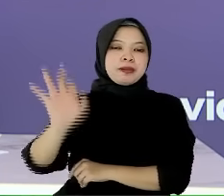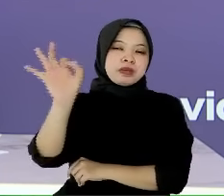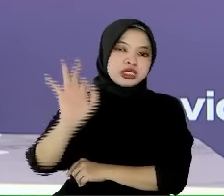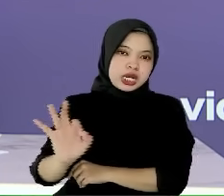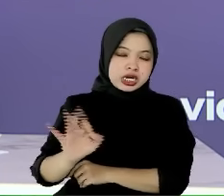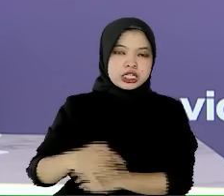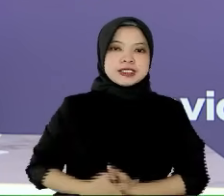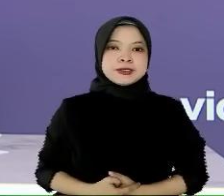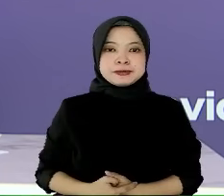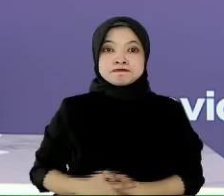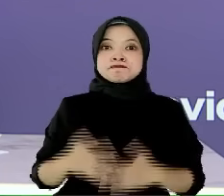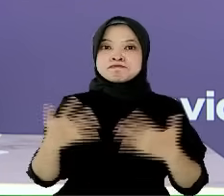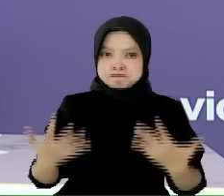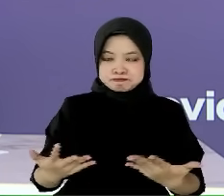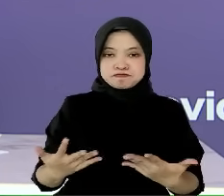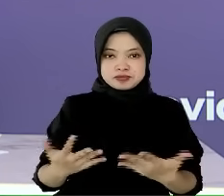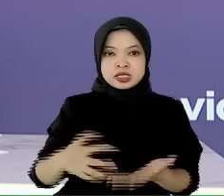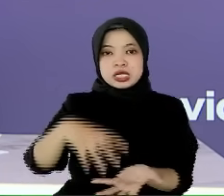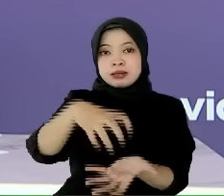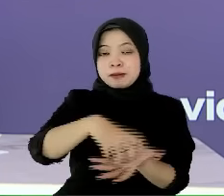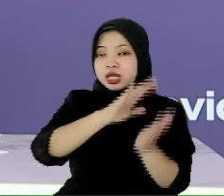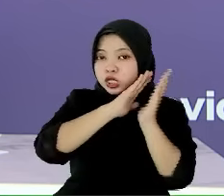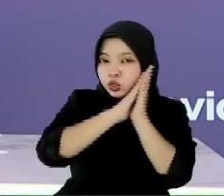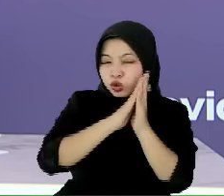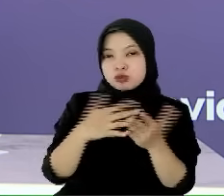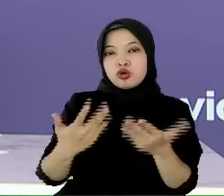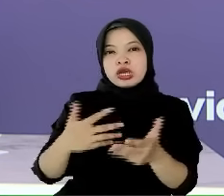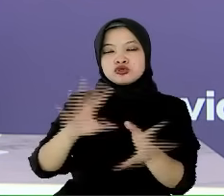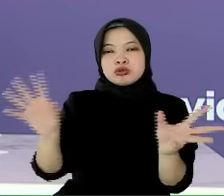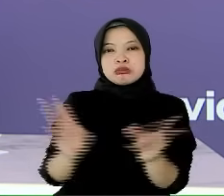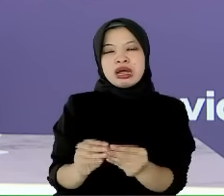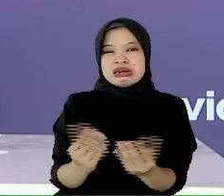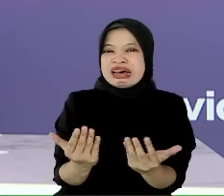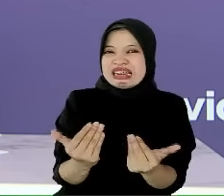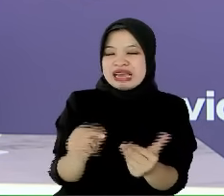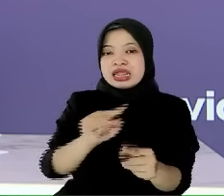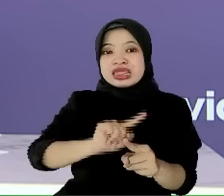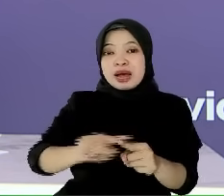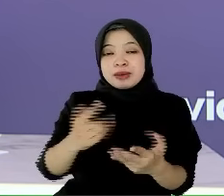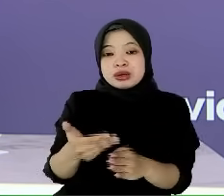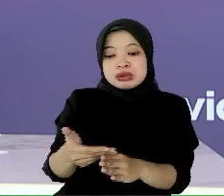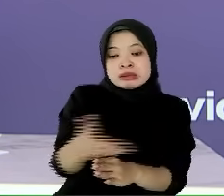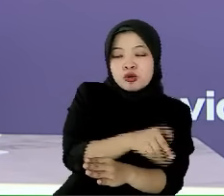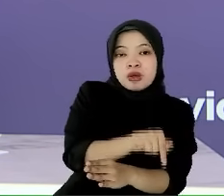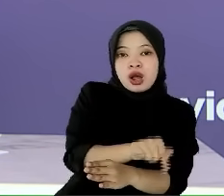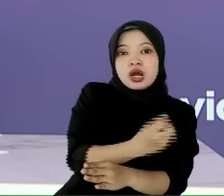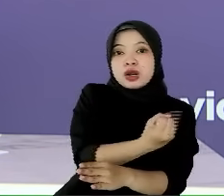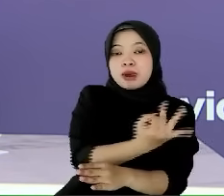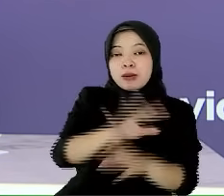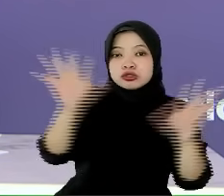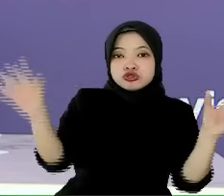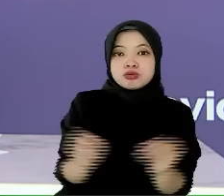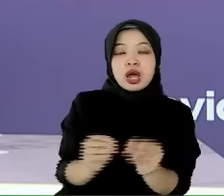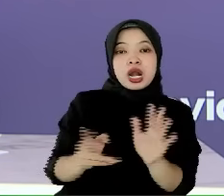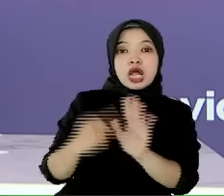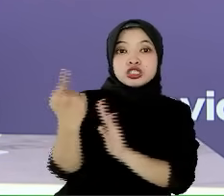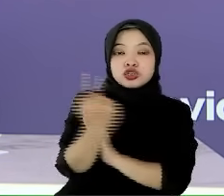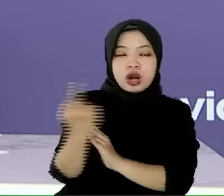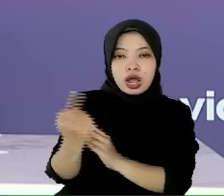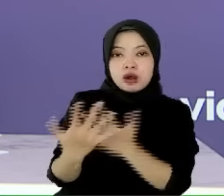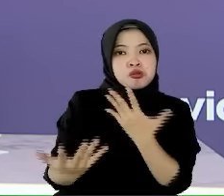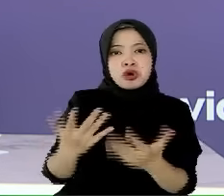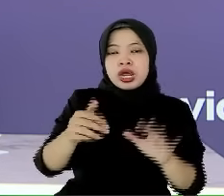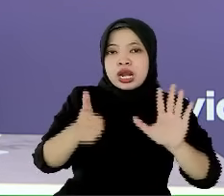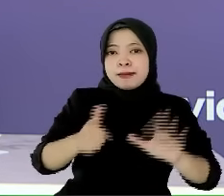11,44%. Meskipun angka bor ini terbilang rendah, namun jika dibandingkan dengan angka bor nasional yang